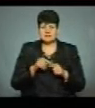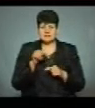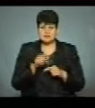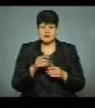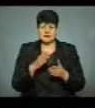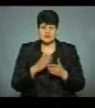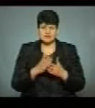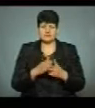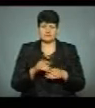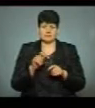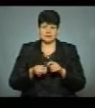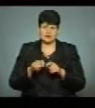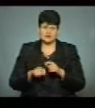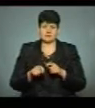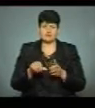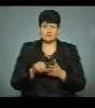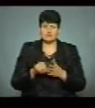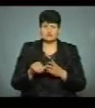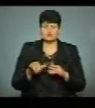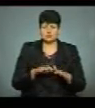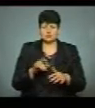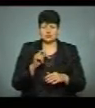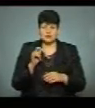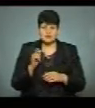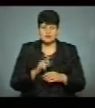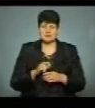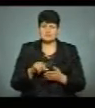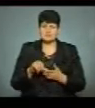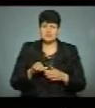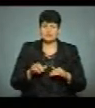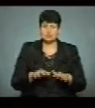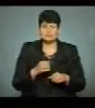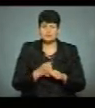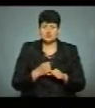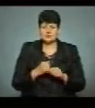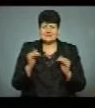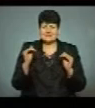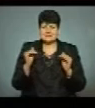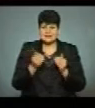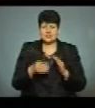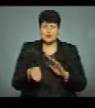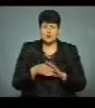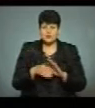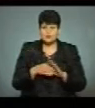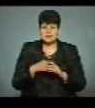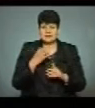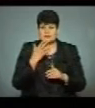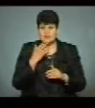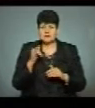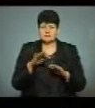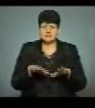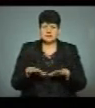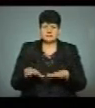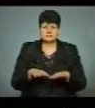є акредитованим представником руху Transparency International. Представники руху працюють над зниженням корупції на національному та